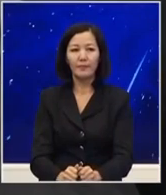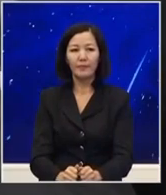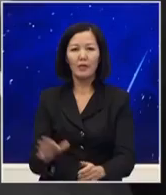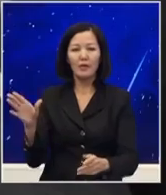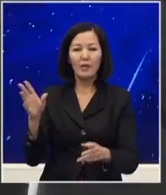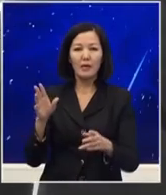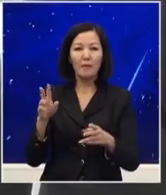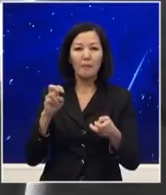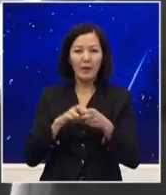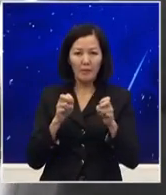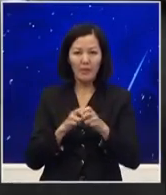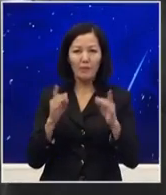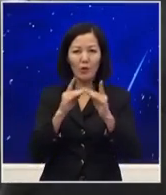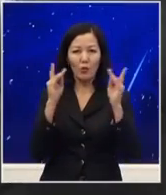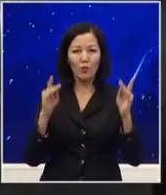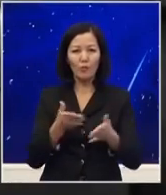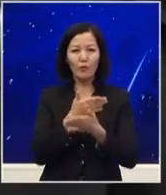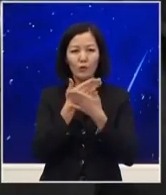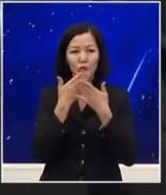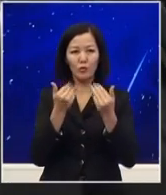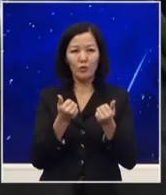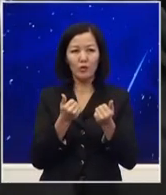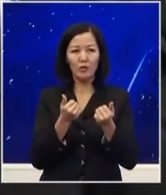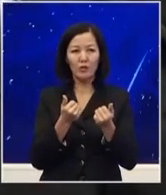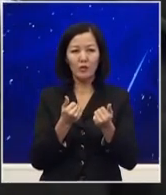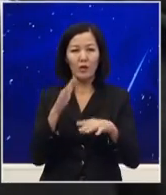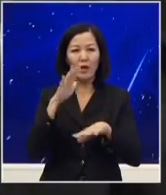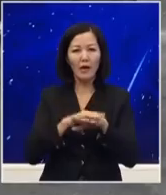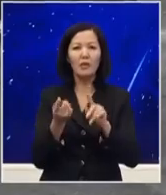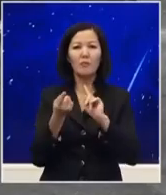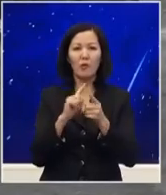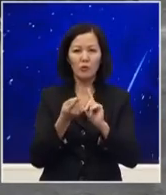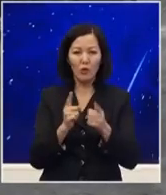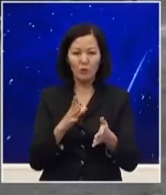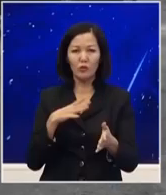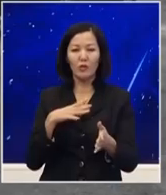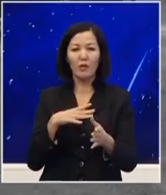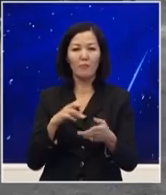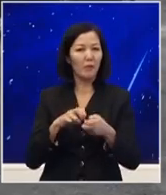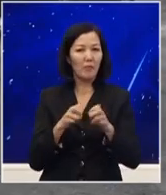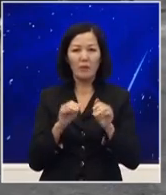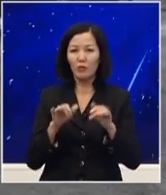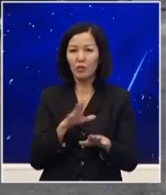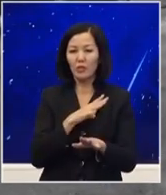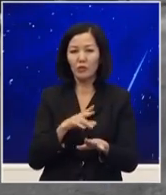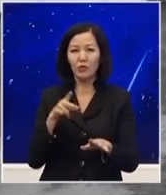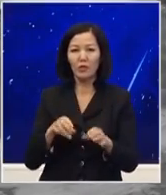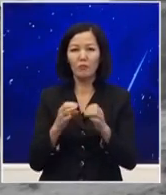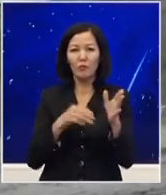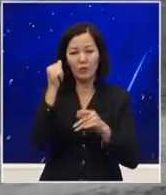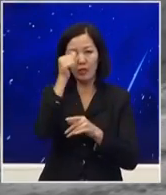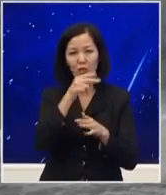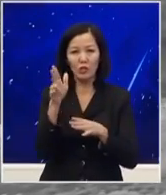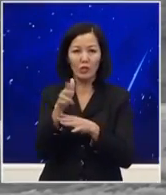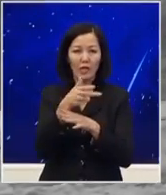бір. Один әкен сменился, второй сменился, третий сменился. Люди плачут. Бұл 2019 жыл 18-ші ақпандағы